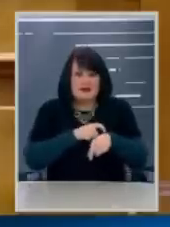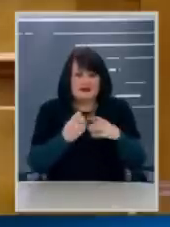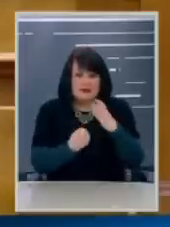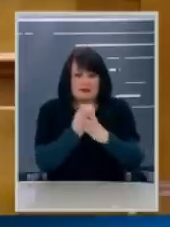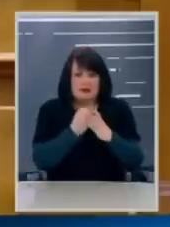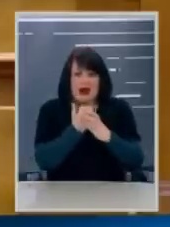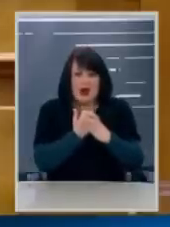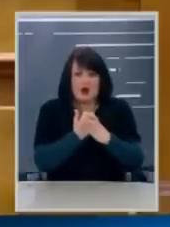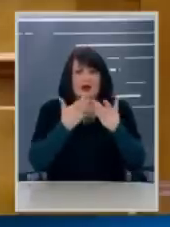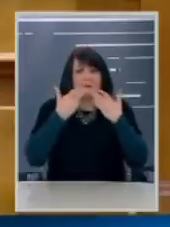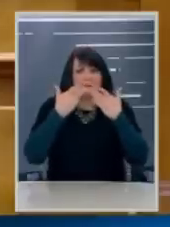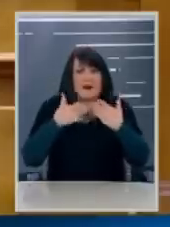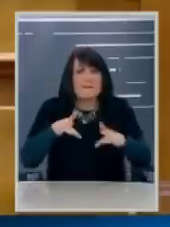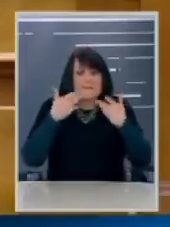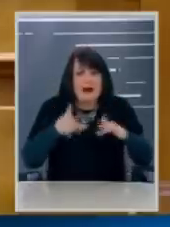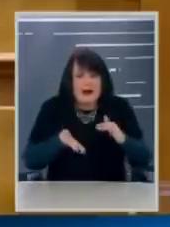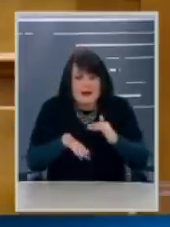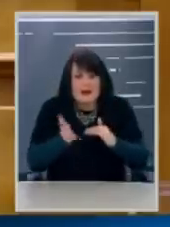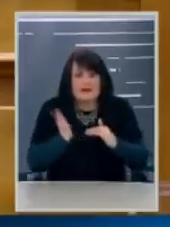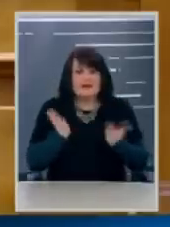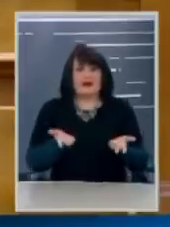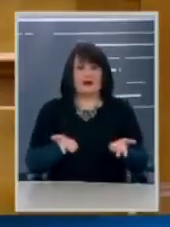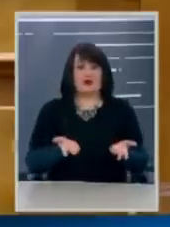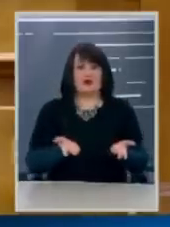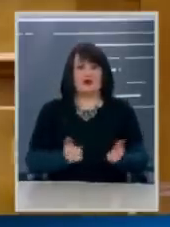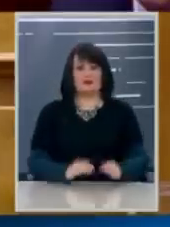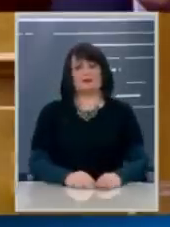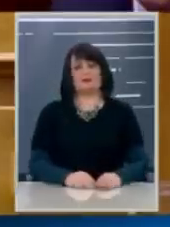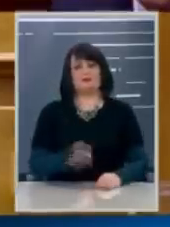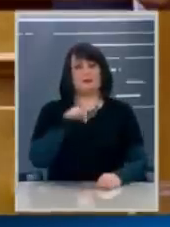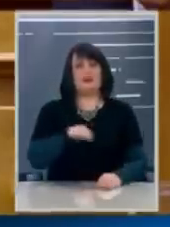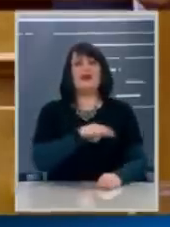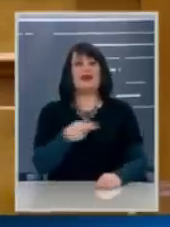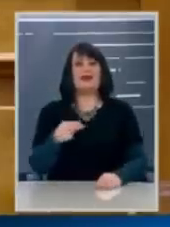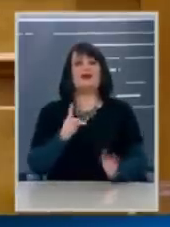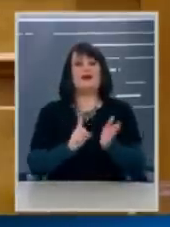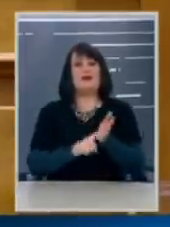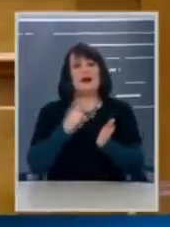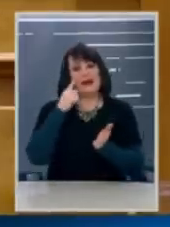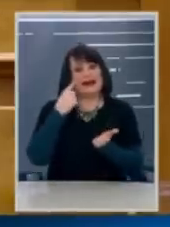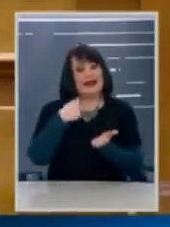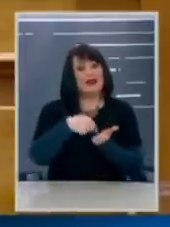τόπο. Νομίζω επ' αυτού πρέπει να υπάρξει μια διόρθωση.